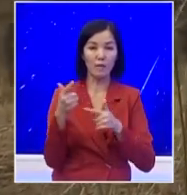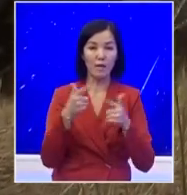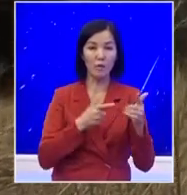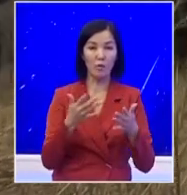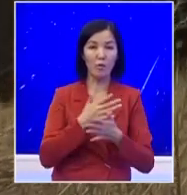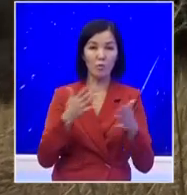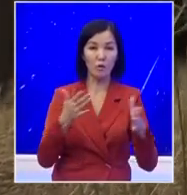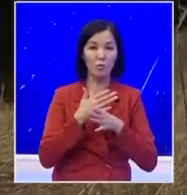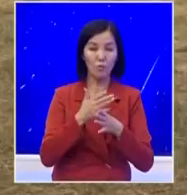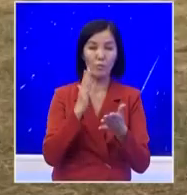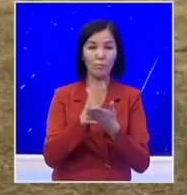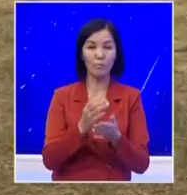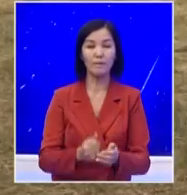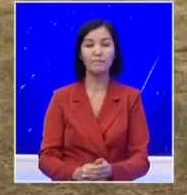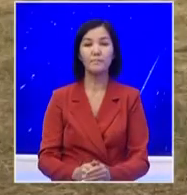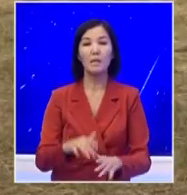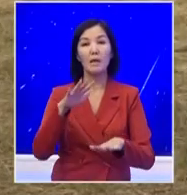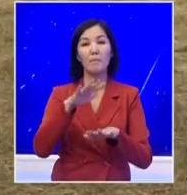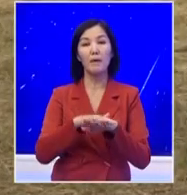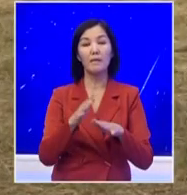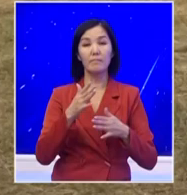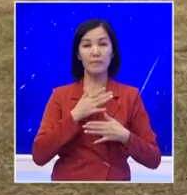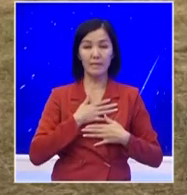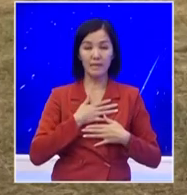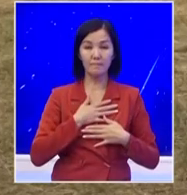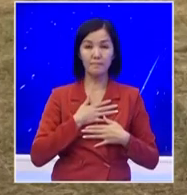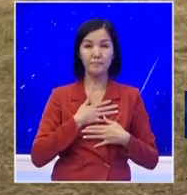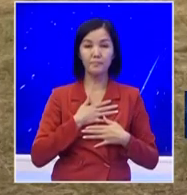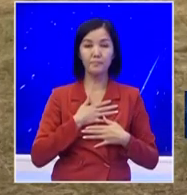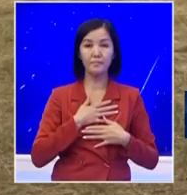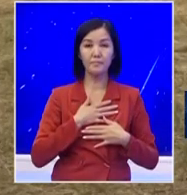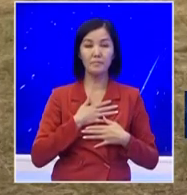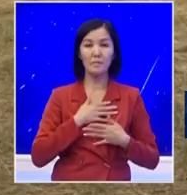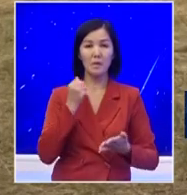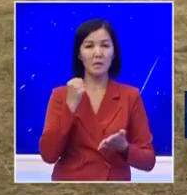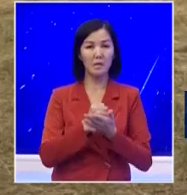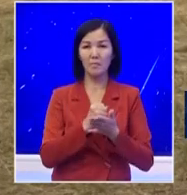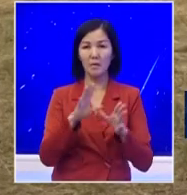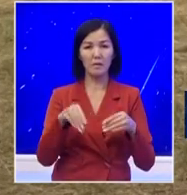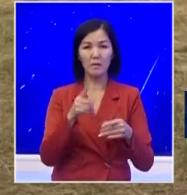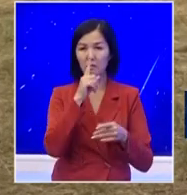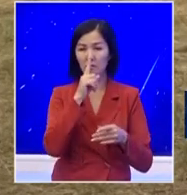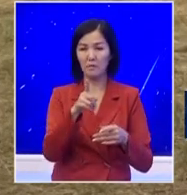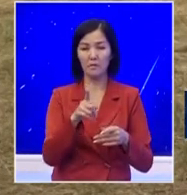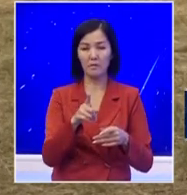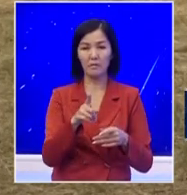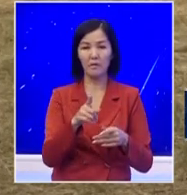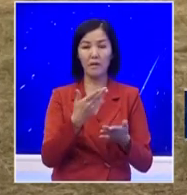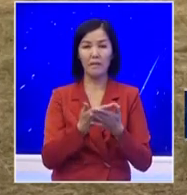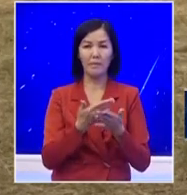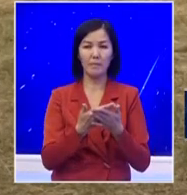септігін тигізді, дейді кәсіпкер. Банктер біздің кепілдікті алмайды да ғой, басқа